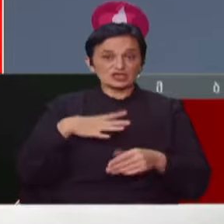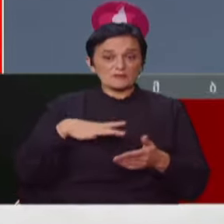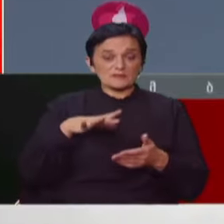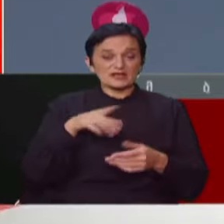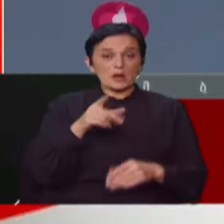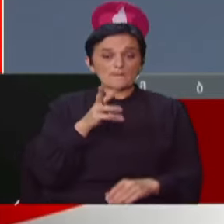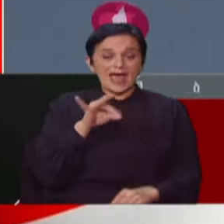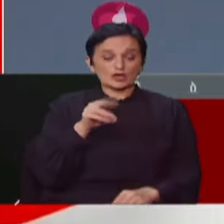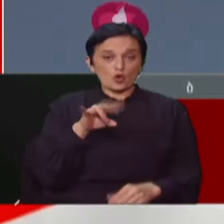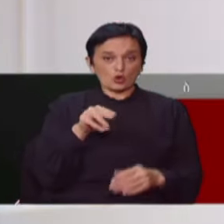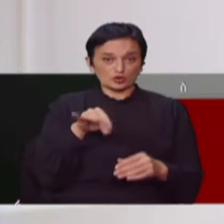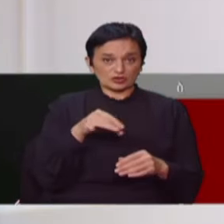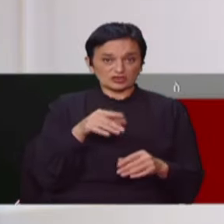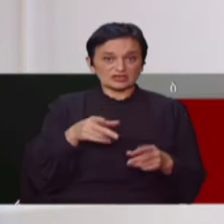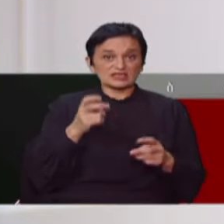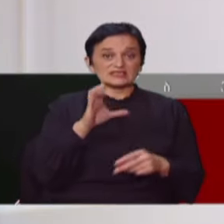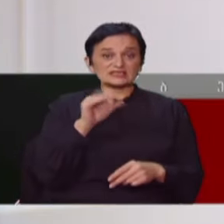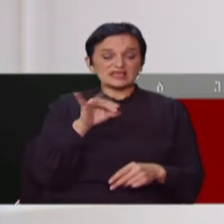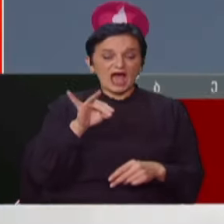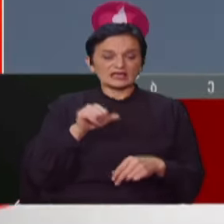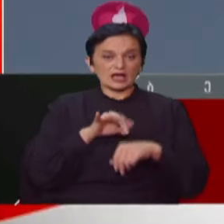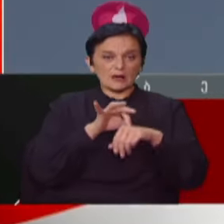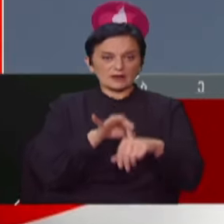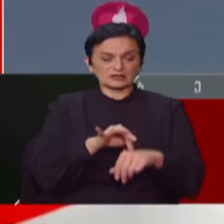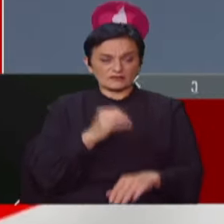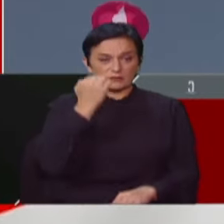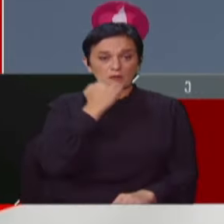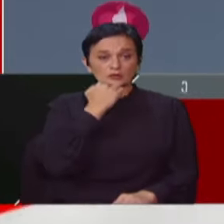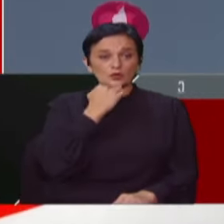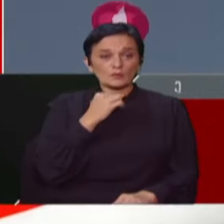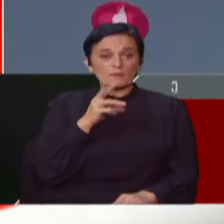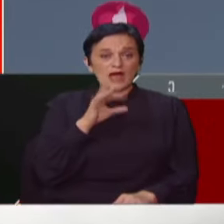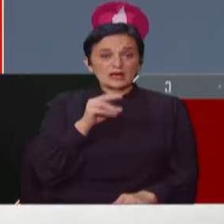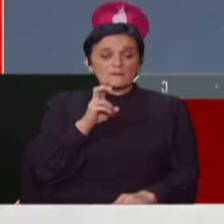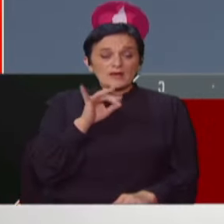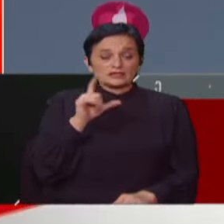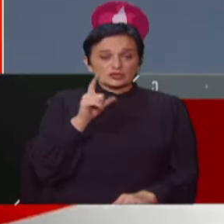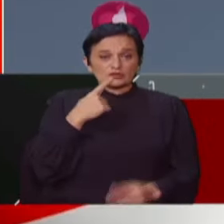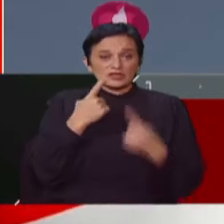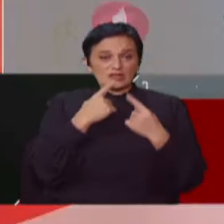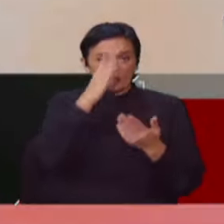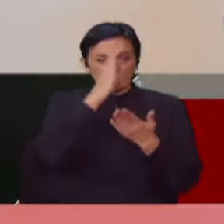მერიოთში, რომელსაც უკვე საია გამართავს. Მადლობა მარიამ ბერძენიშვილი საუბრობდა პირდაპირ ეთერში.